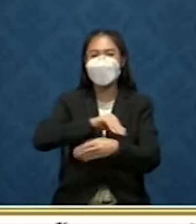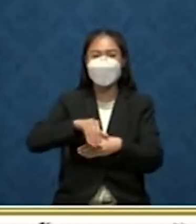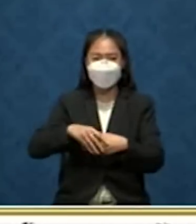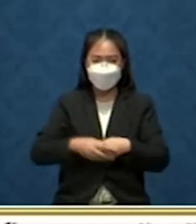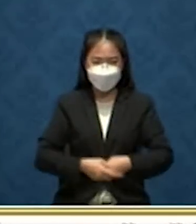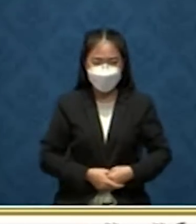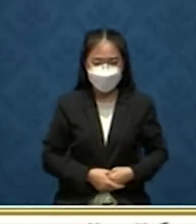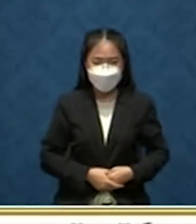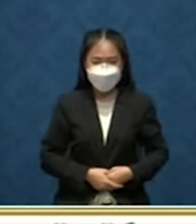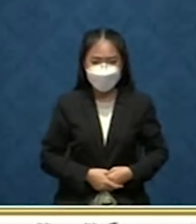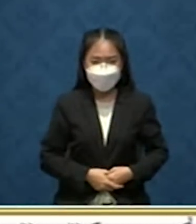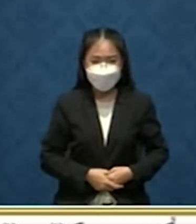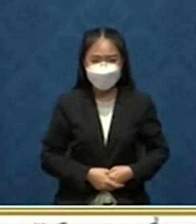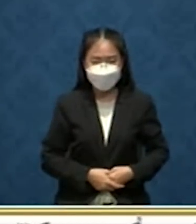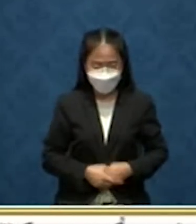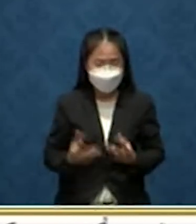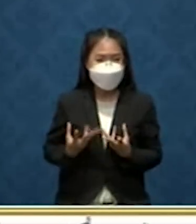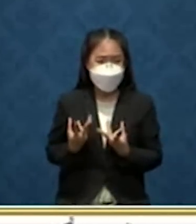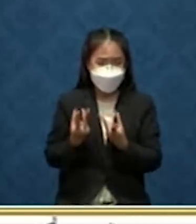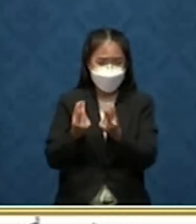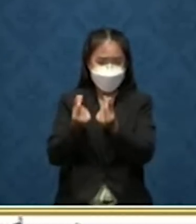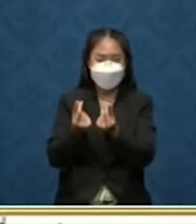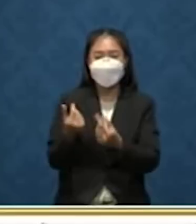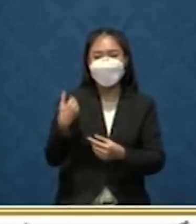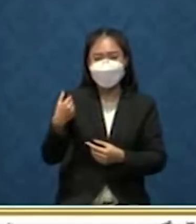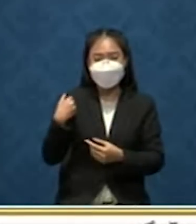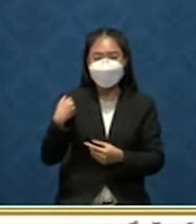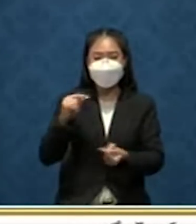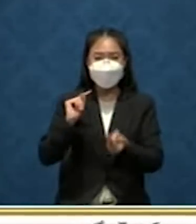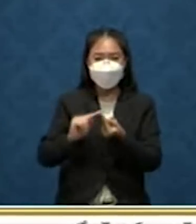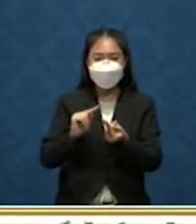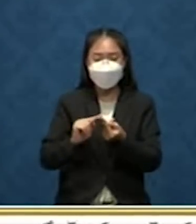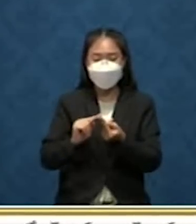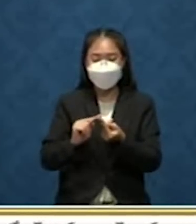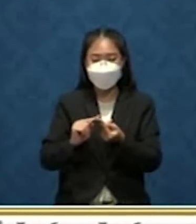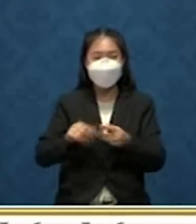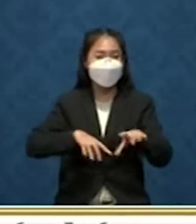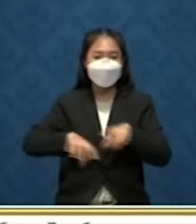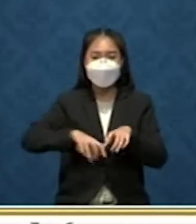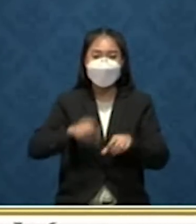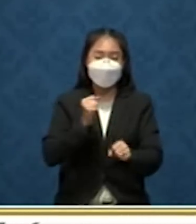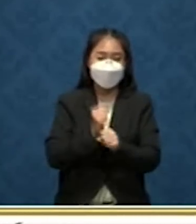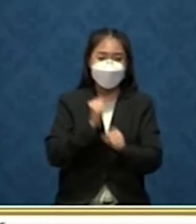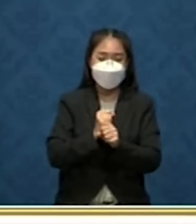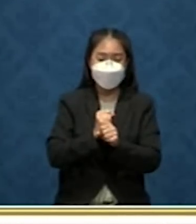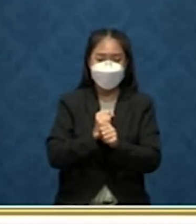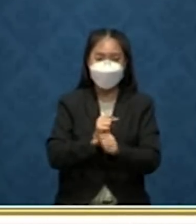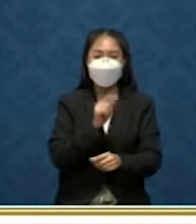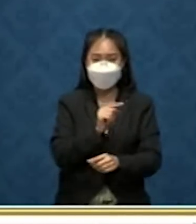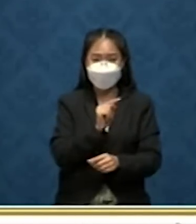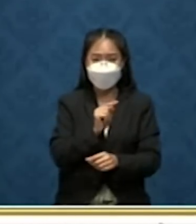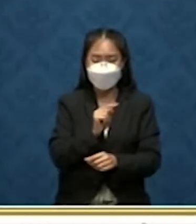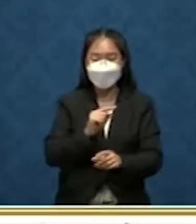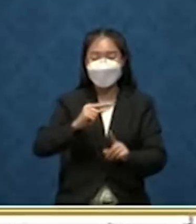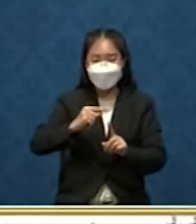์ ในลายละเอียดยังมีต่อ ยังแฟงอยู่ในทามลายของการดำเนินคดีนี้บุคค้นไปตงแต